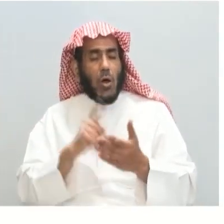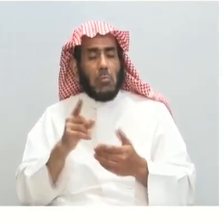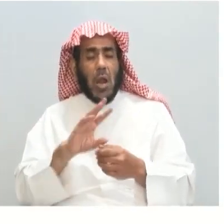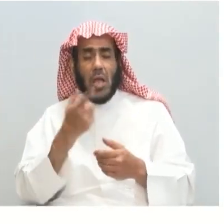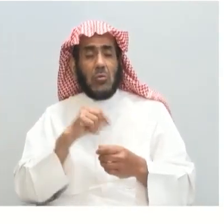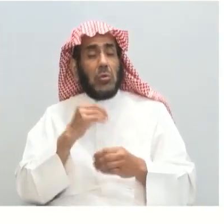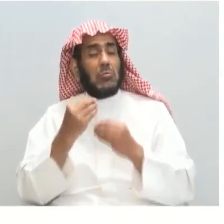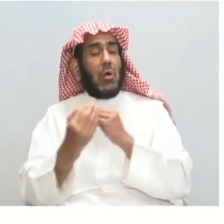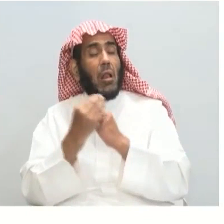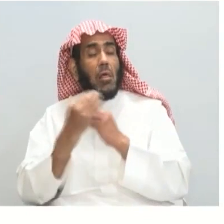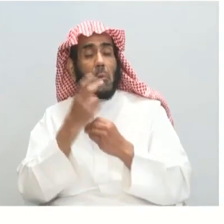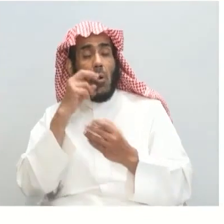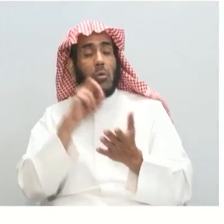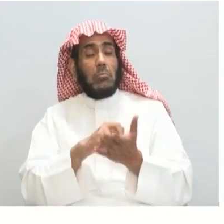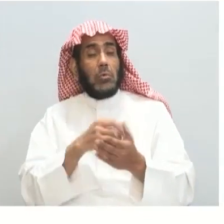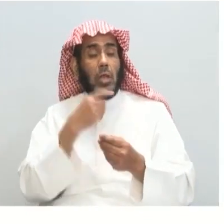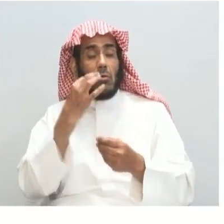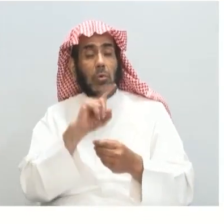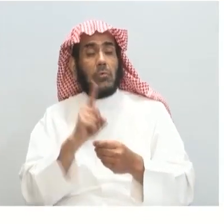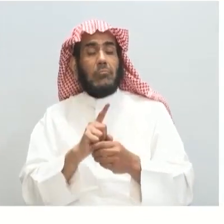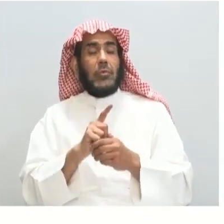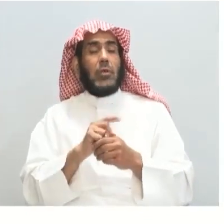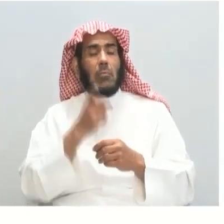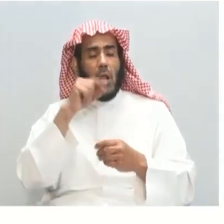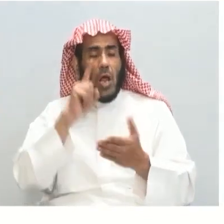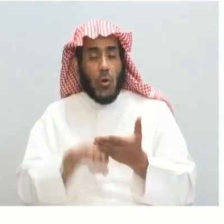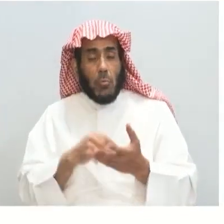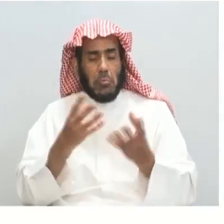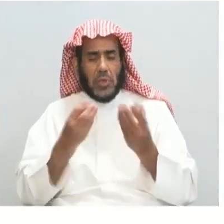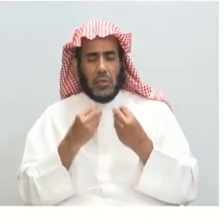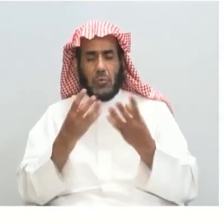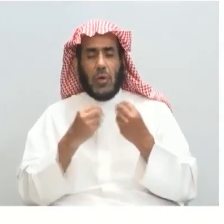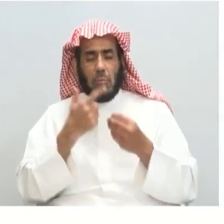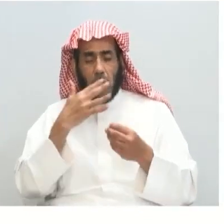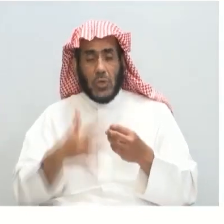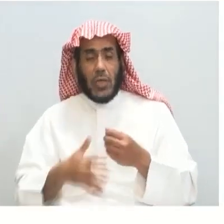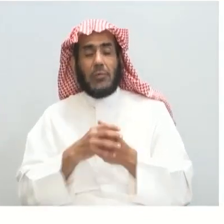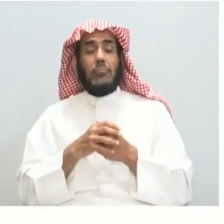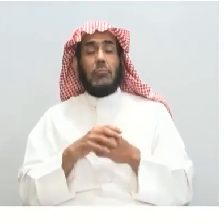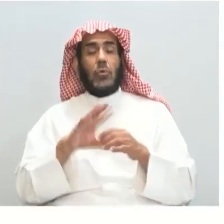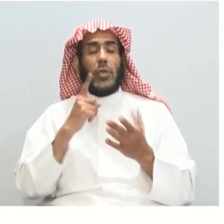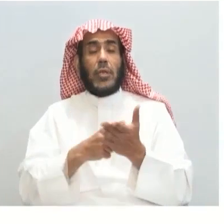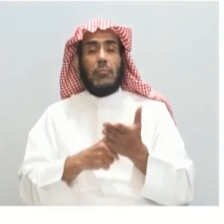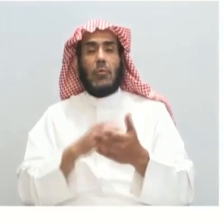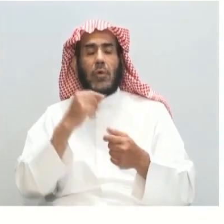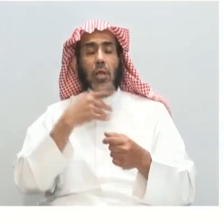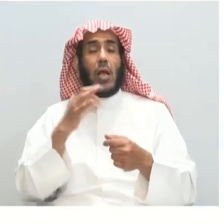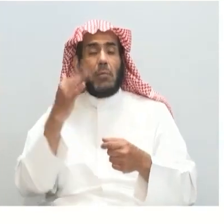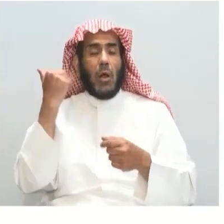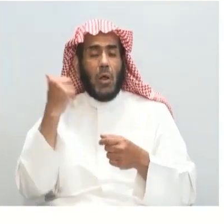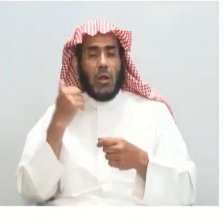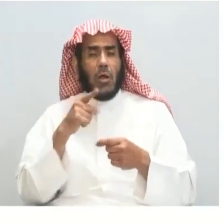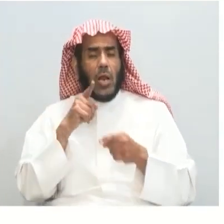يحتاجون الى تعلم قواعد لغتهم ليتحدثوا بها بل انهم يكتسبونها منذ الصغر ولذا فان العرب الاوائل